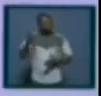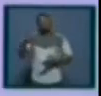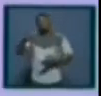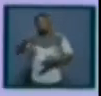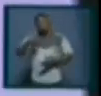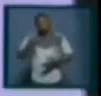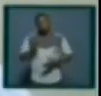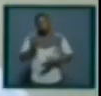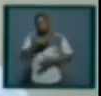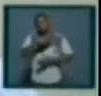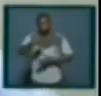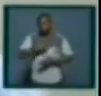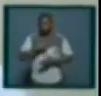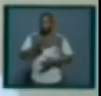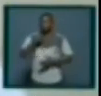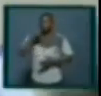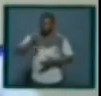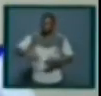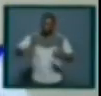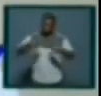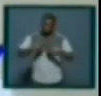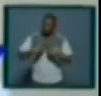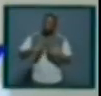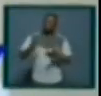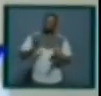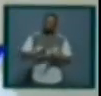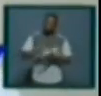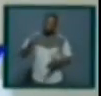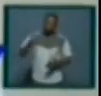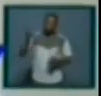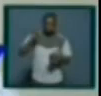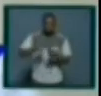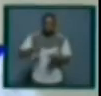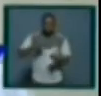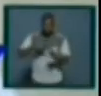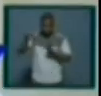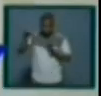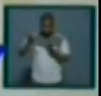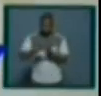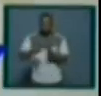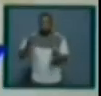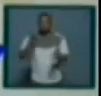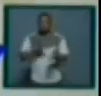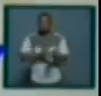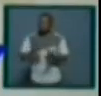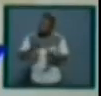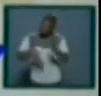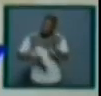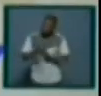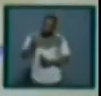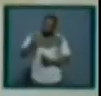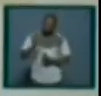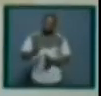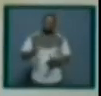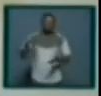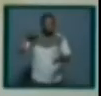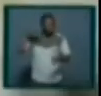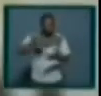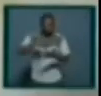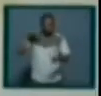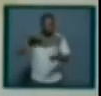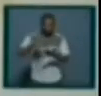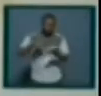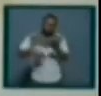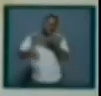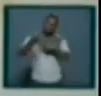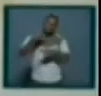faire confiance d'abord à nos spécialistes, puisqu'ils sont allés étudier ça et ils viennent. Dans